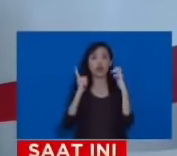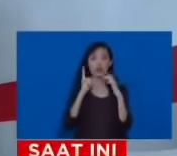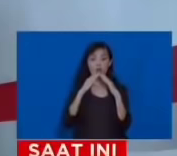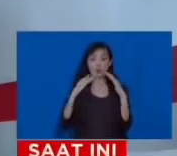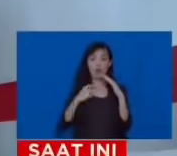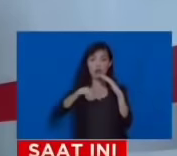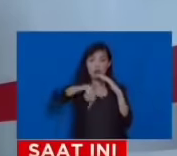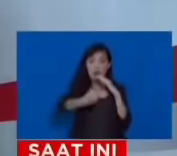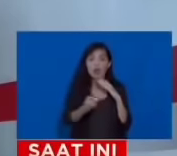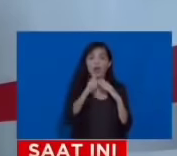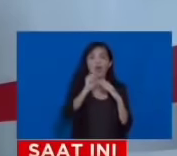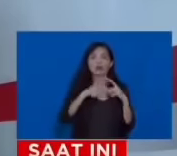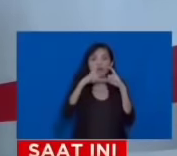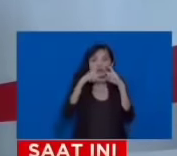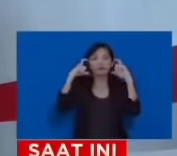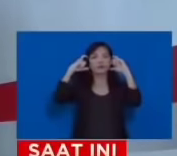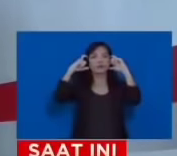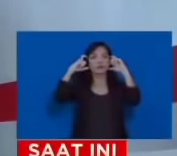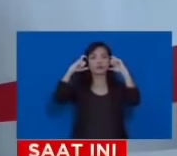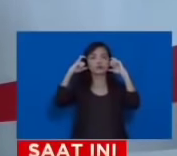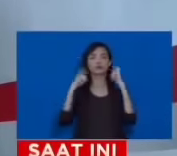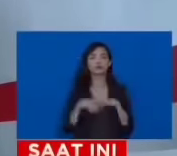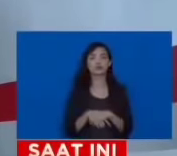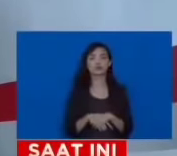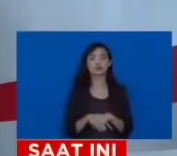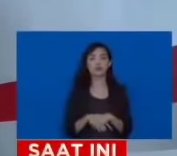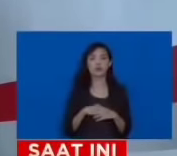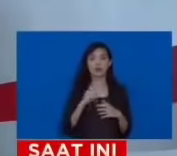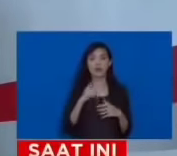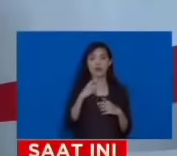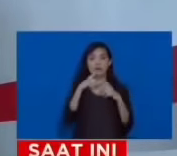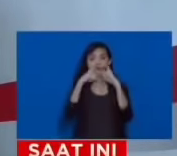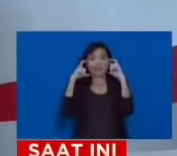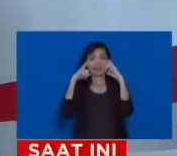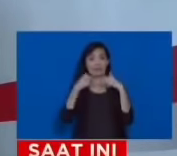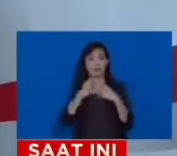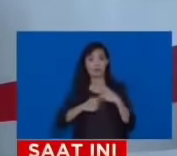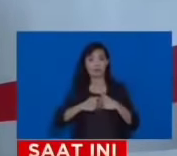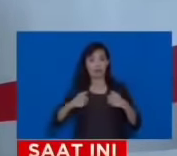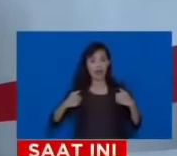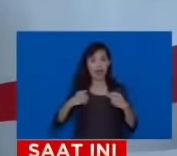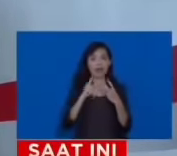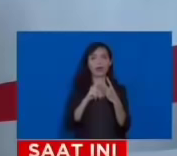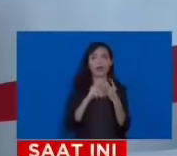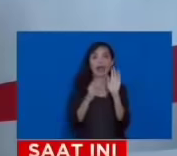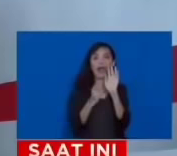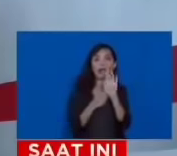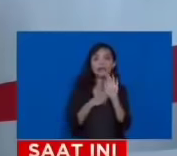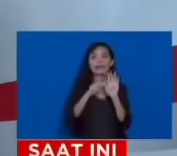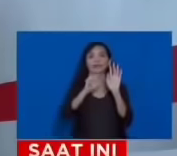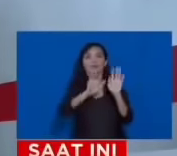rumah terutama. Masker bedah, masker N95